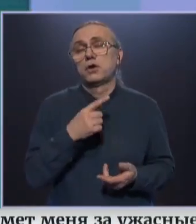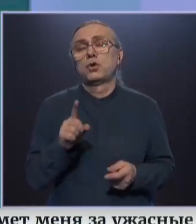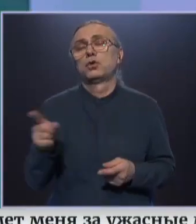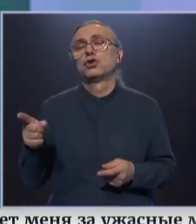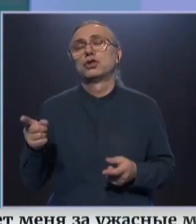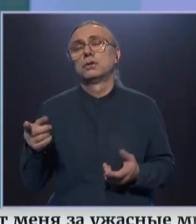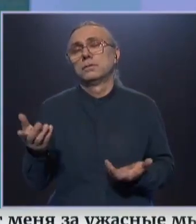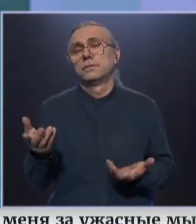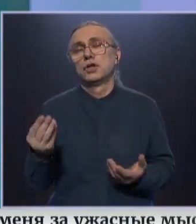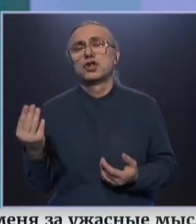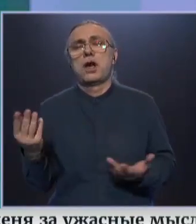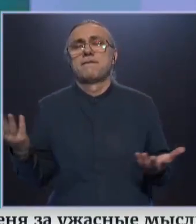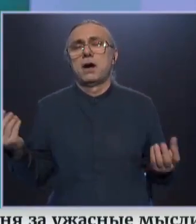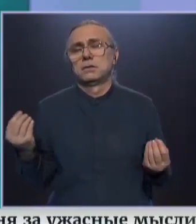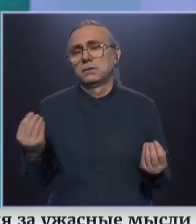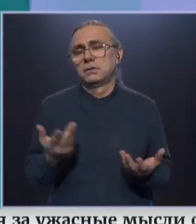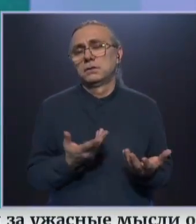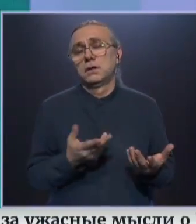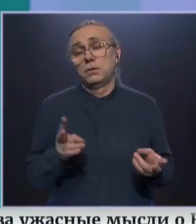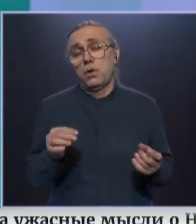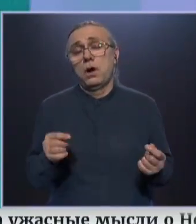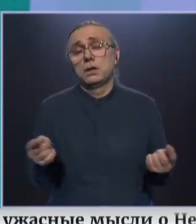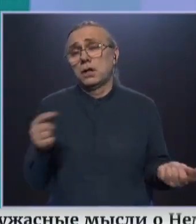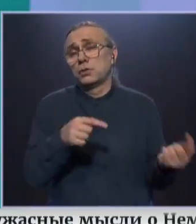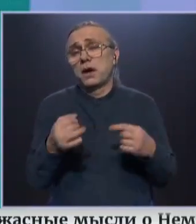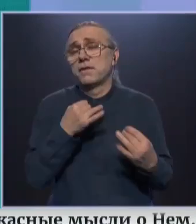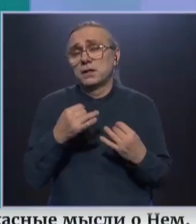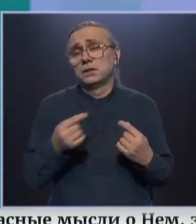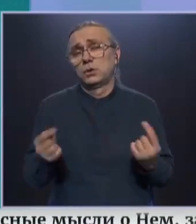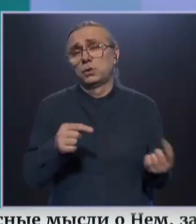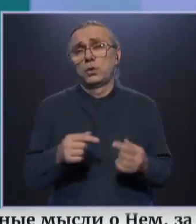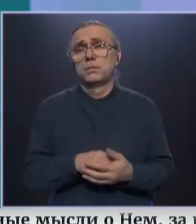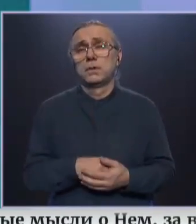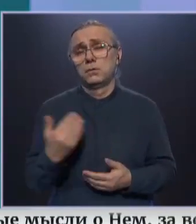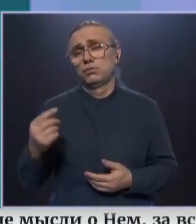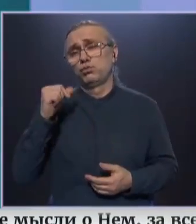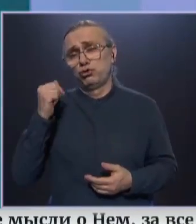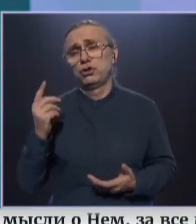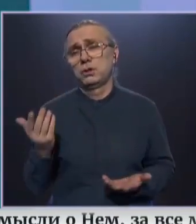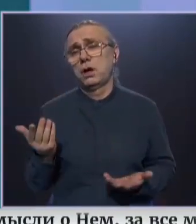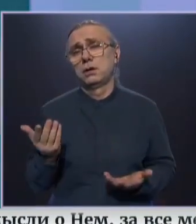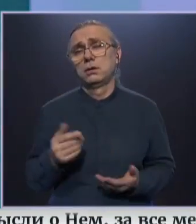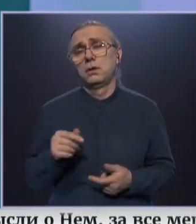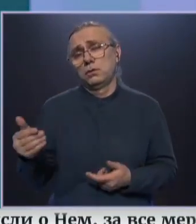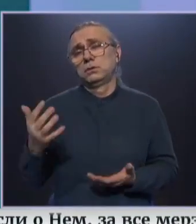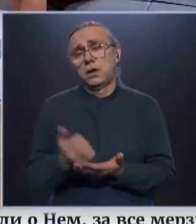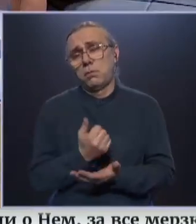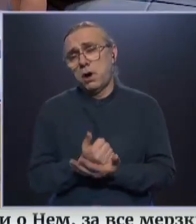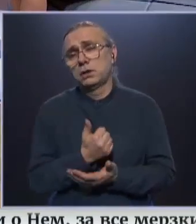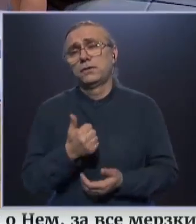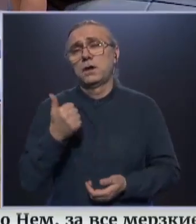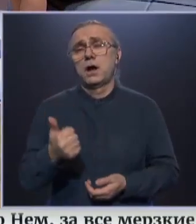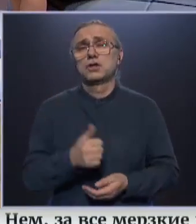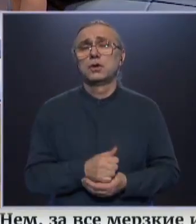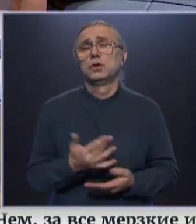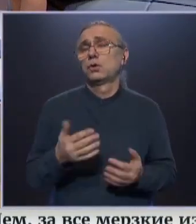Но они сели, пообщались, поговорили, ну ты мужчина, да, пожалуйста. Зарабатывай хорошо, вот